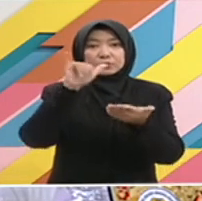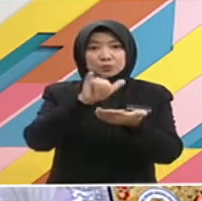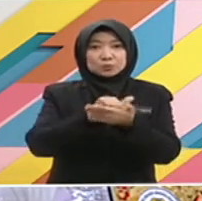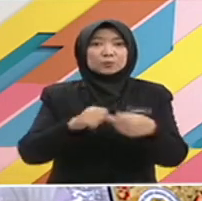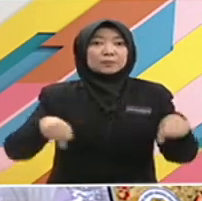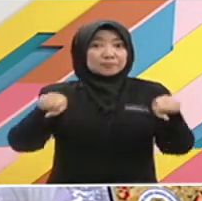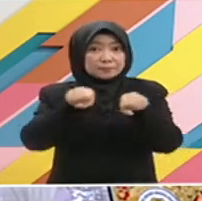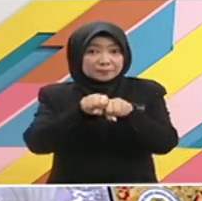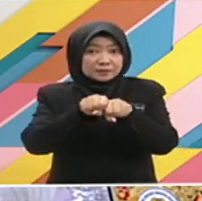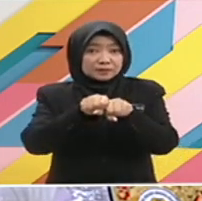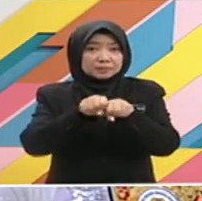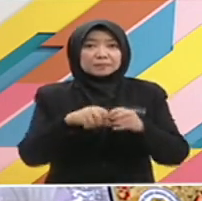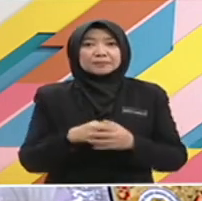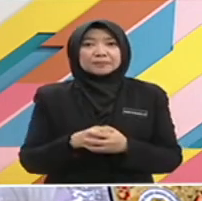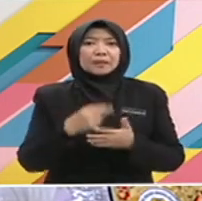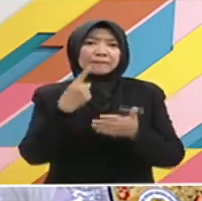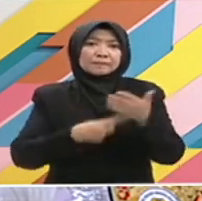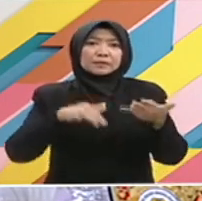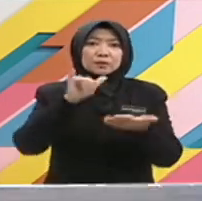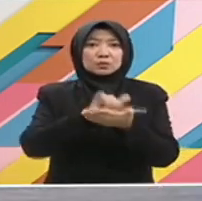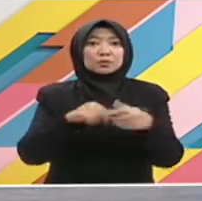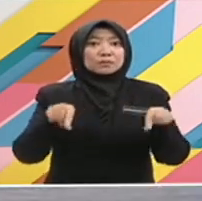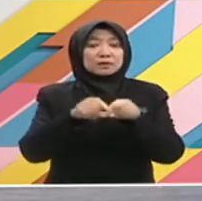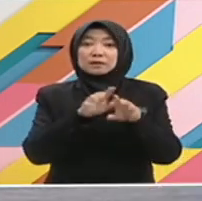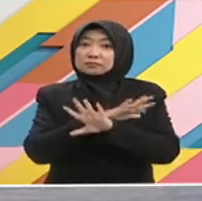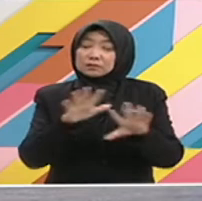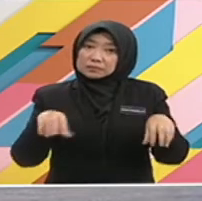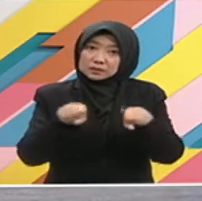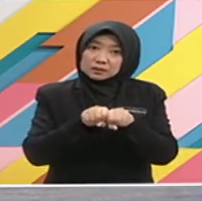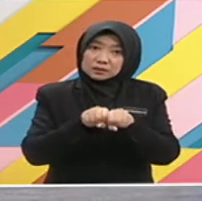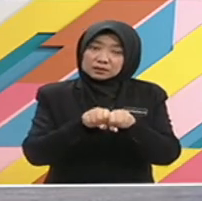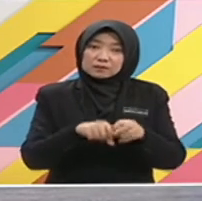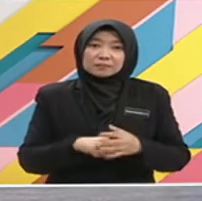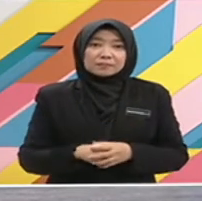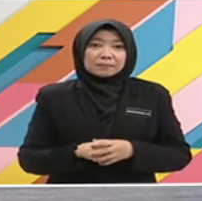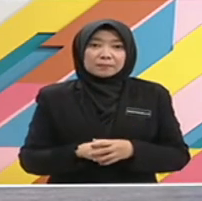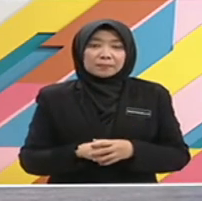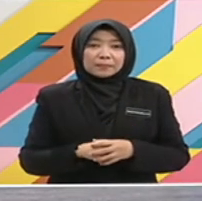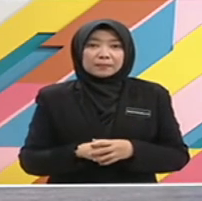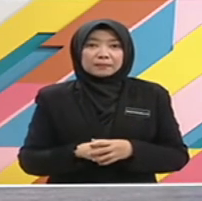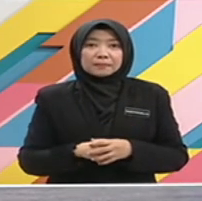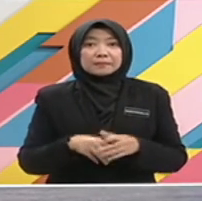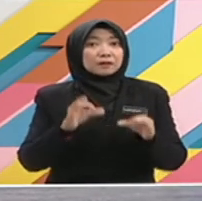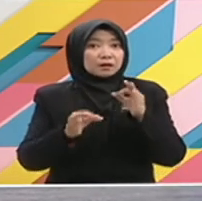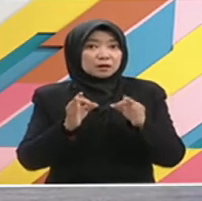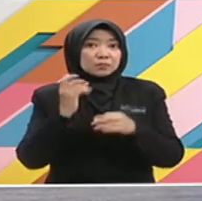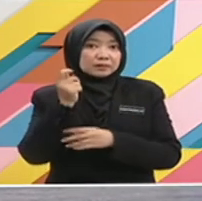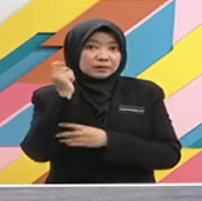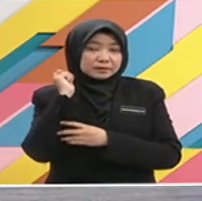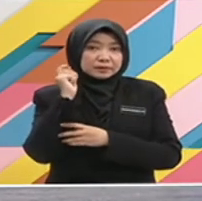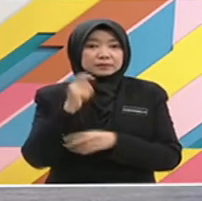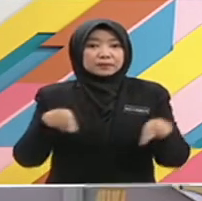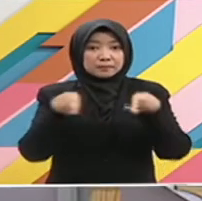dan bawah. Apa pula imbangan tidak simetri? Imbangan tak simetri, kalau yang simetri dia seimbang atas bawah atau kiri